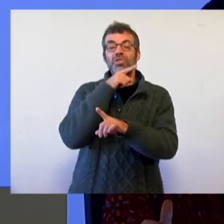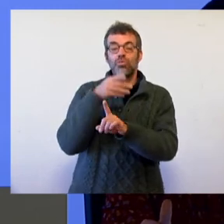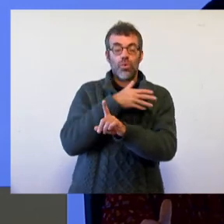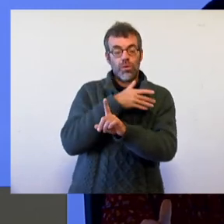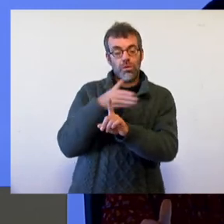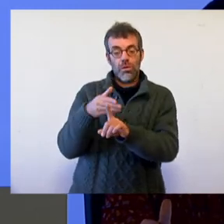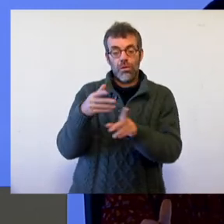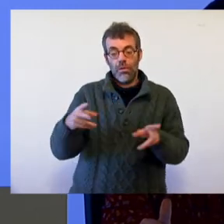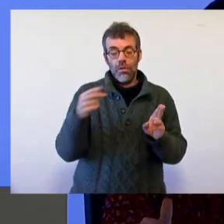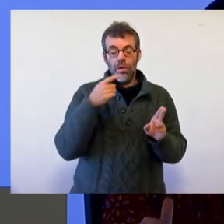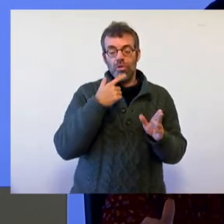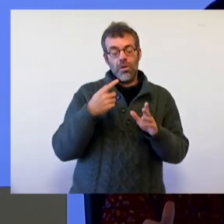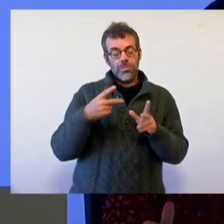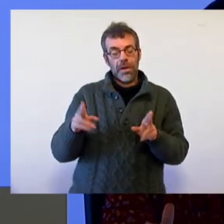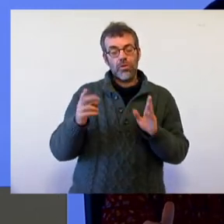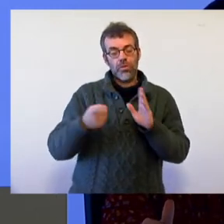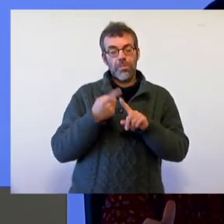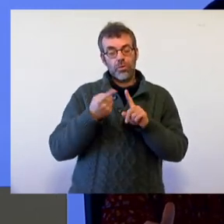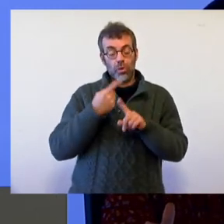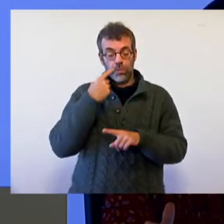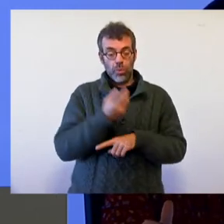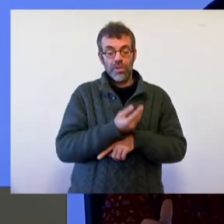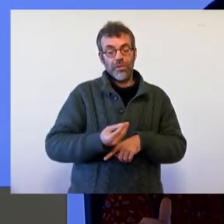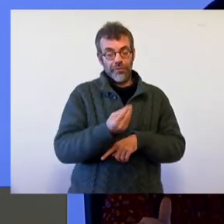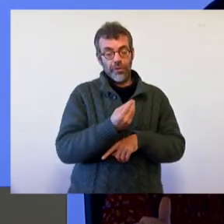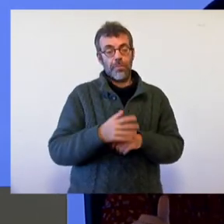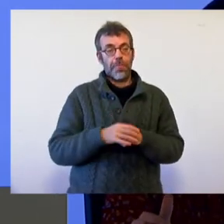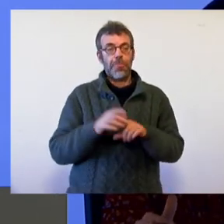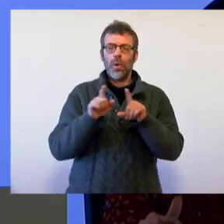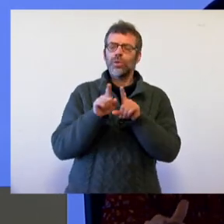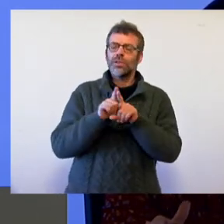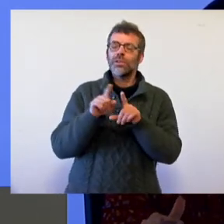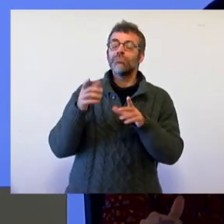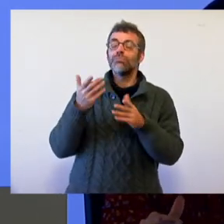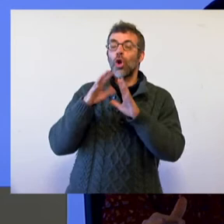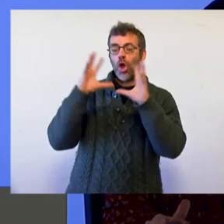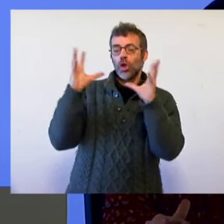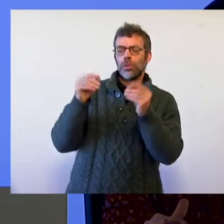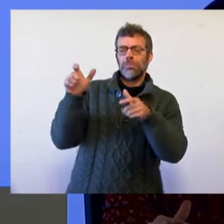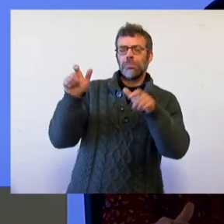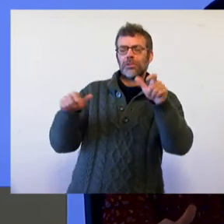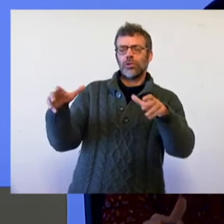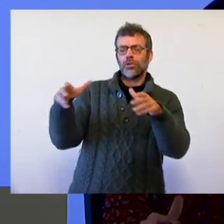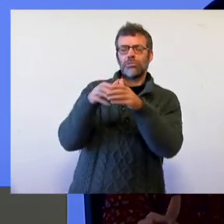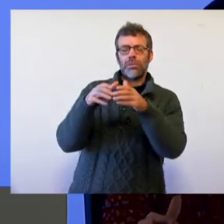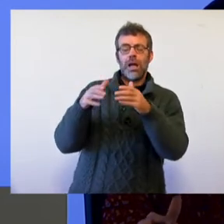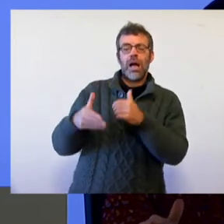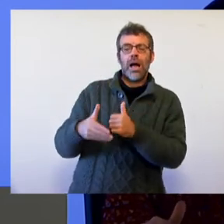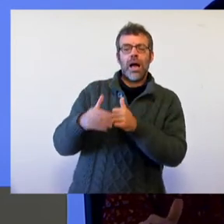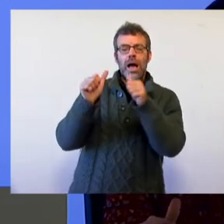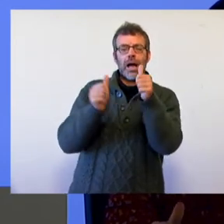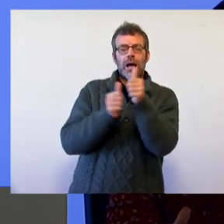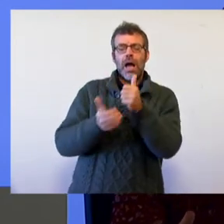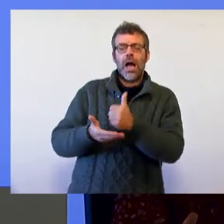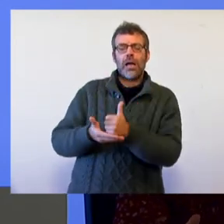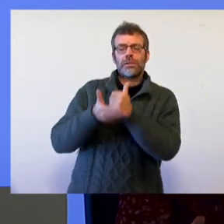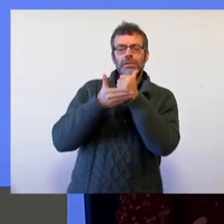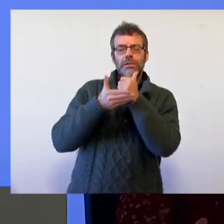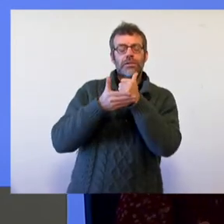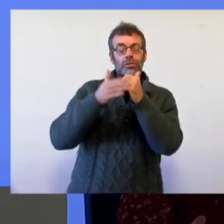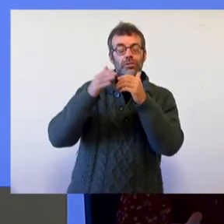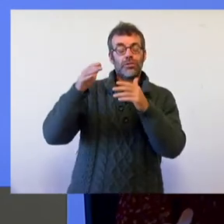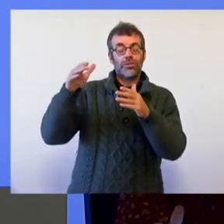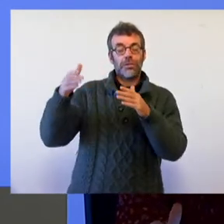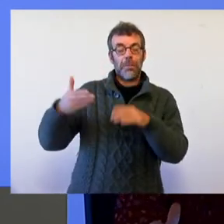assez fort avec l'ensemble des assistantes maternelles qui ont été réunis ici dans la salle